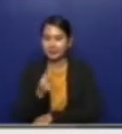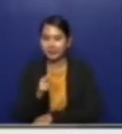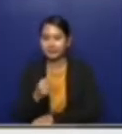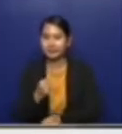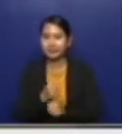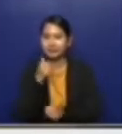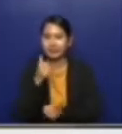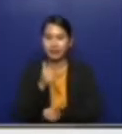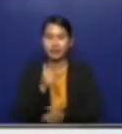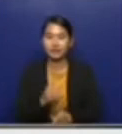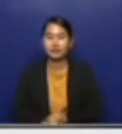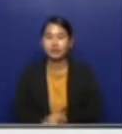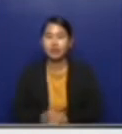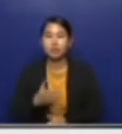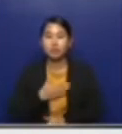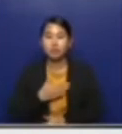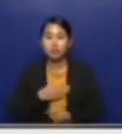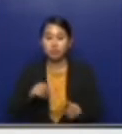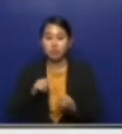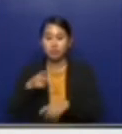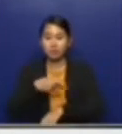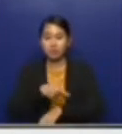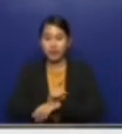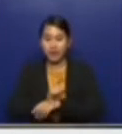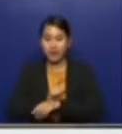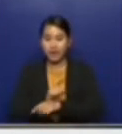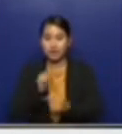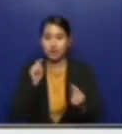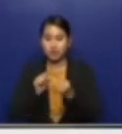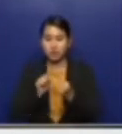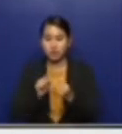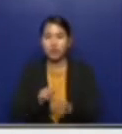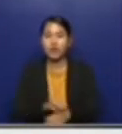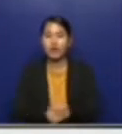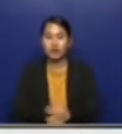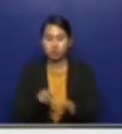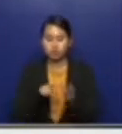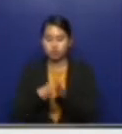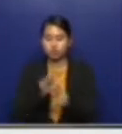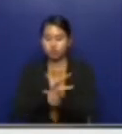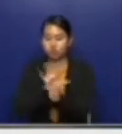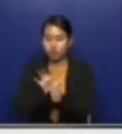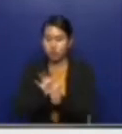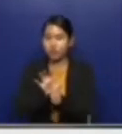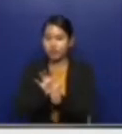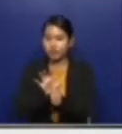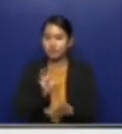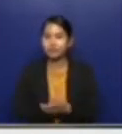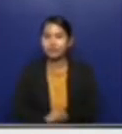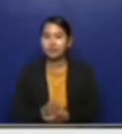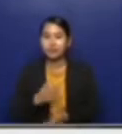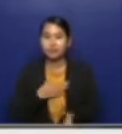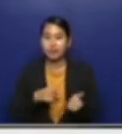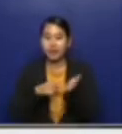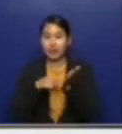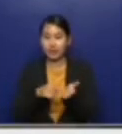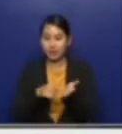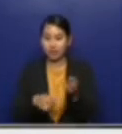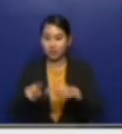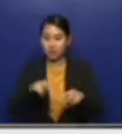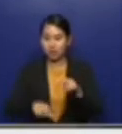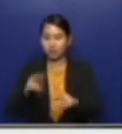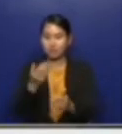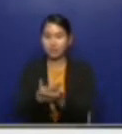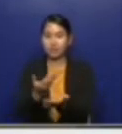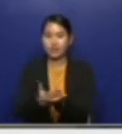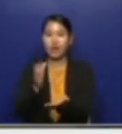เป็นคณะกรรมการเกี่ยวกับ 1.9 ของโควิดเนี่ยเสนอให้มีการตรวจสอบงบประมา